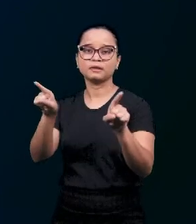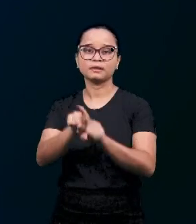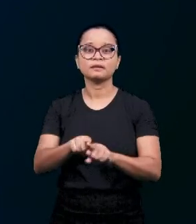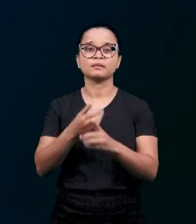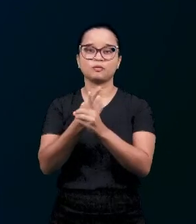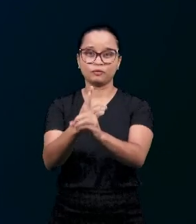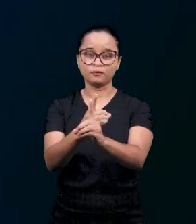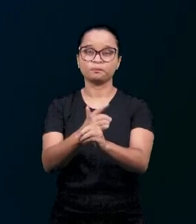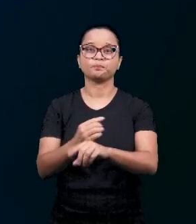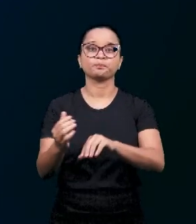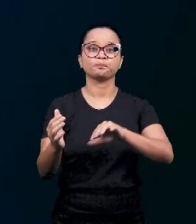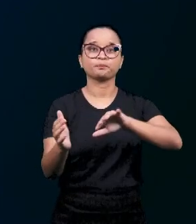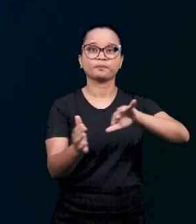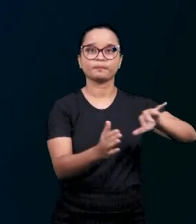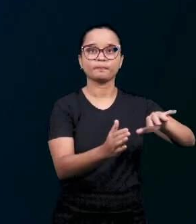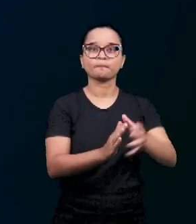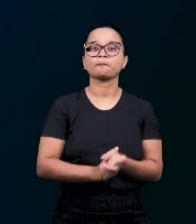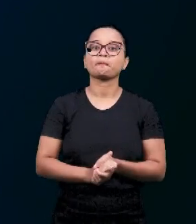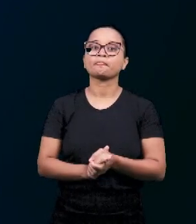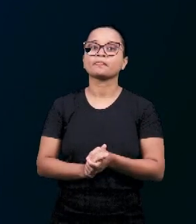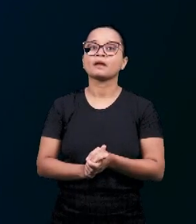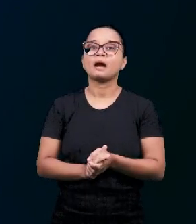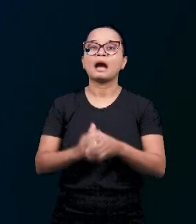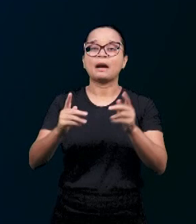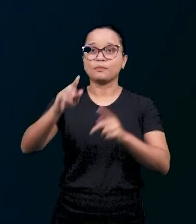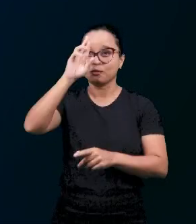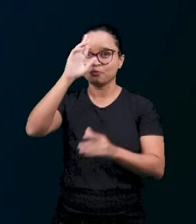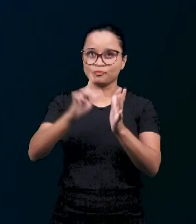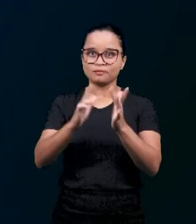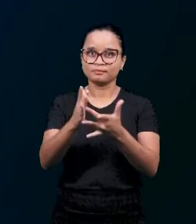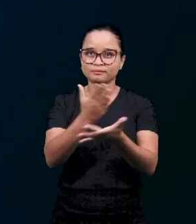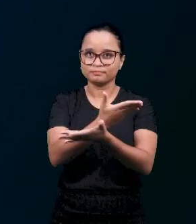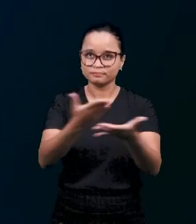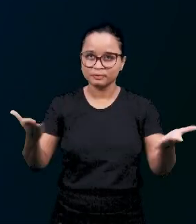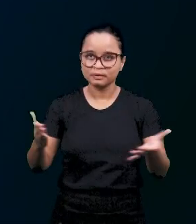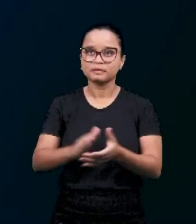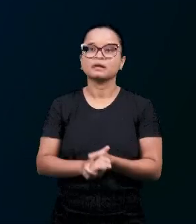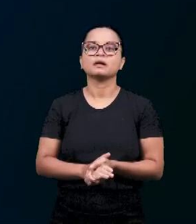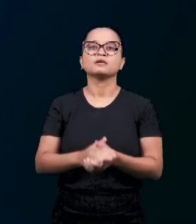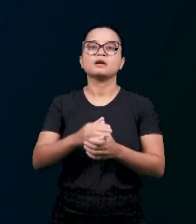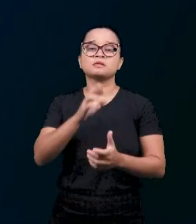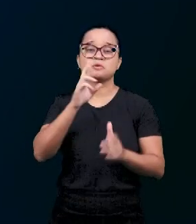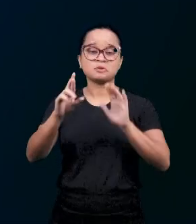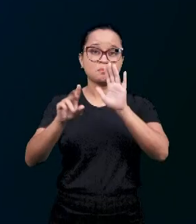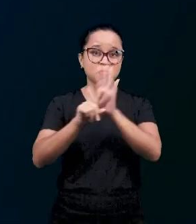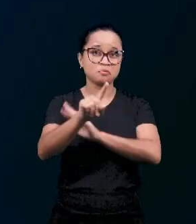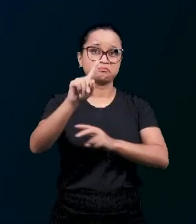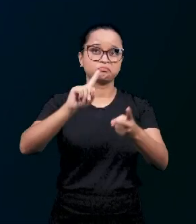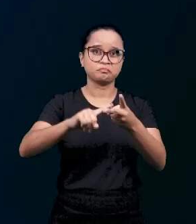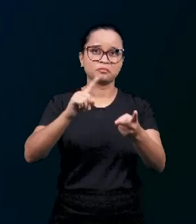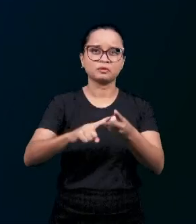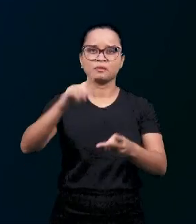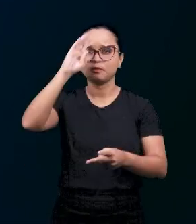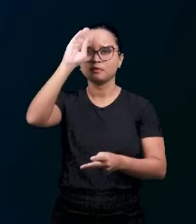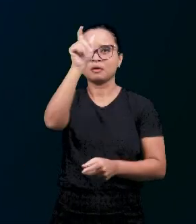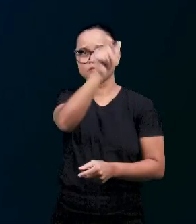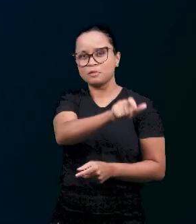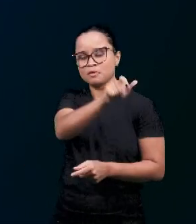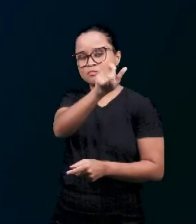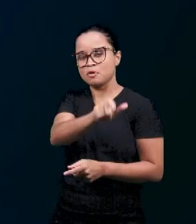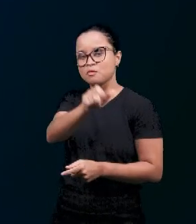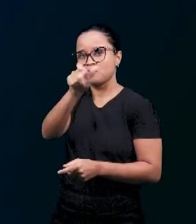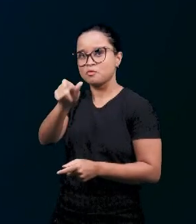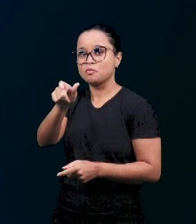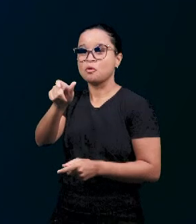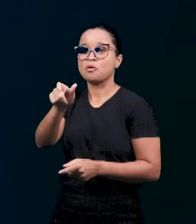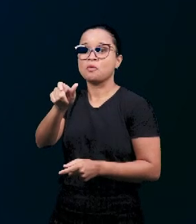La paix du Seigneur, mes frères. Je suis Simé Ortega. Par rapport à la question 2, quels étaient les principaux